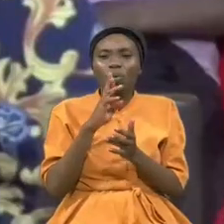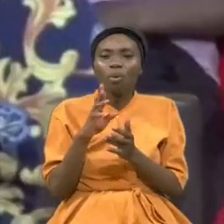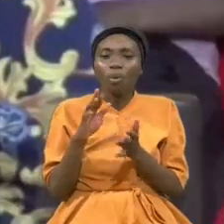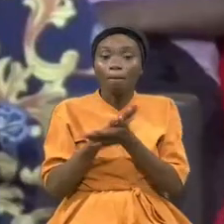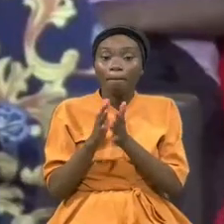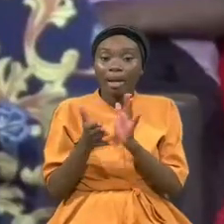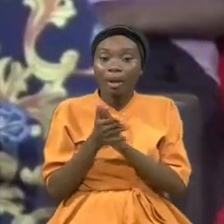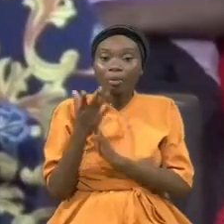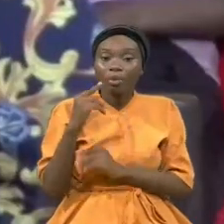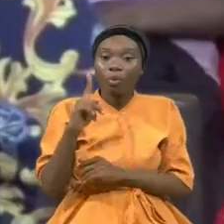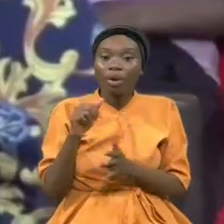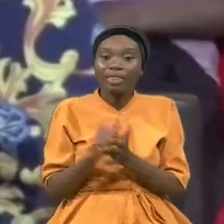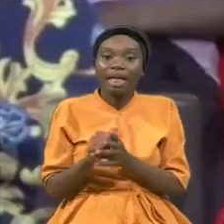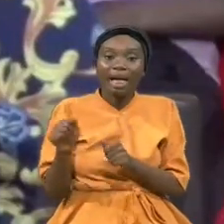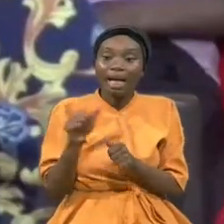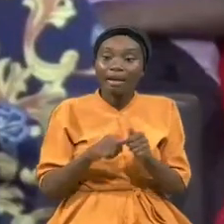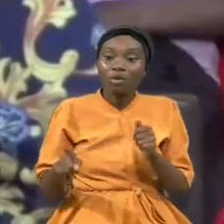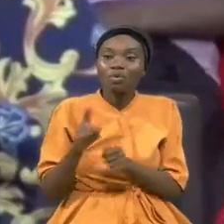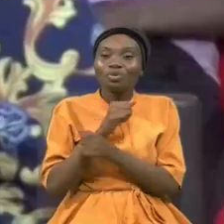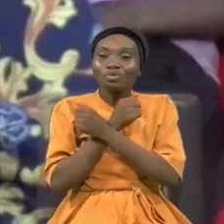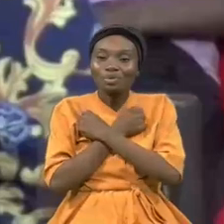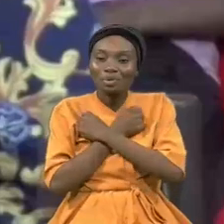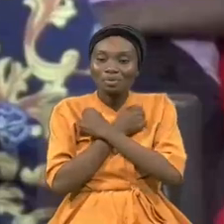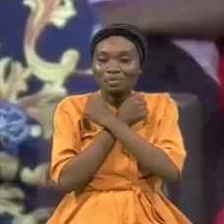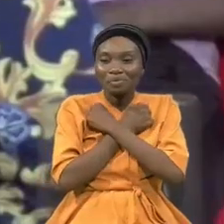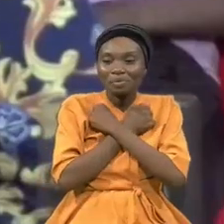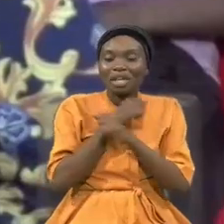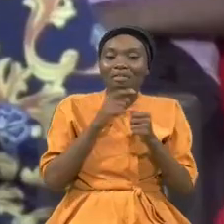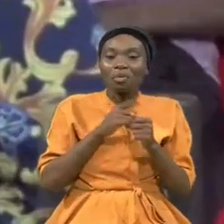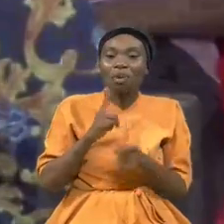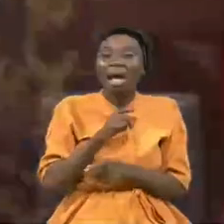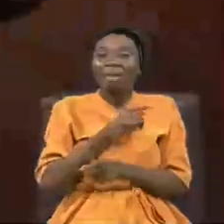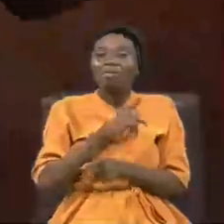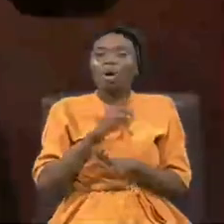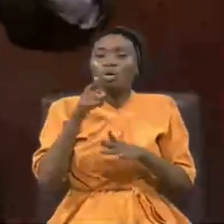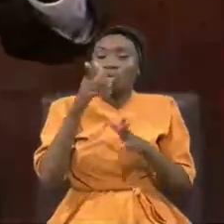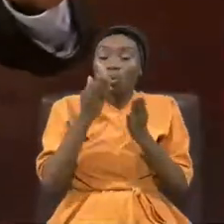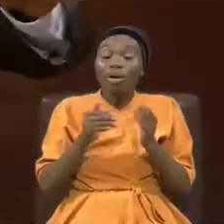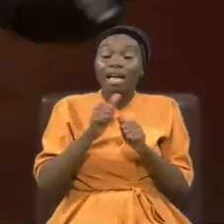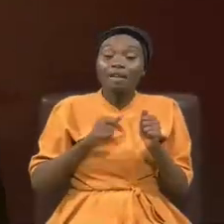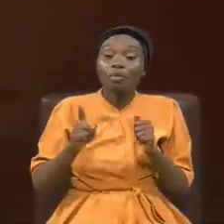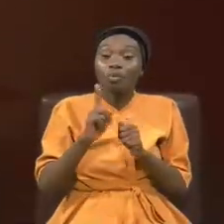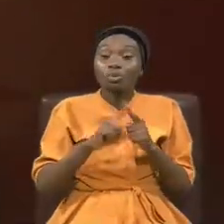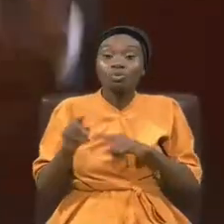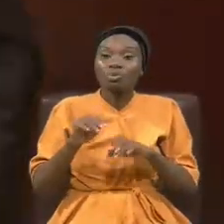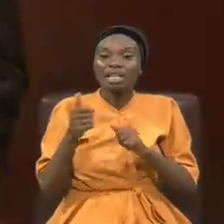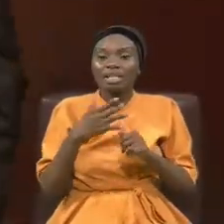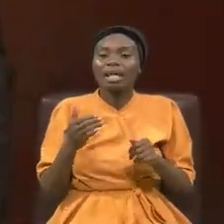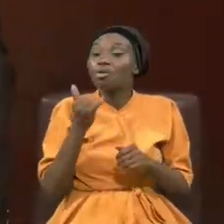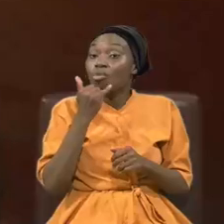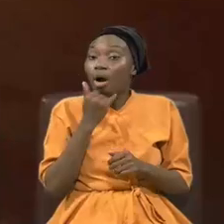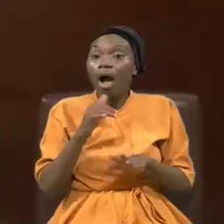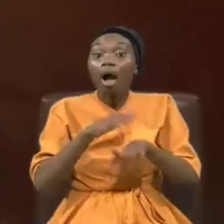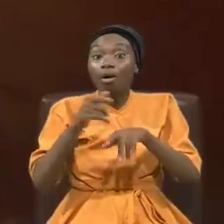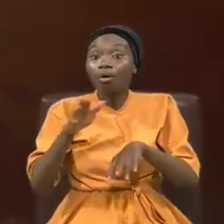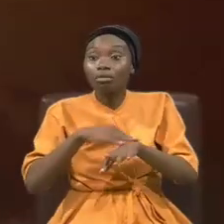deviens celui-là que tout le monde aime, que tout le monde apprécie. On veut que tout le monde fasse quelque chose de